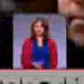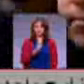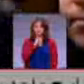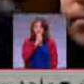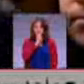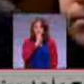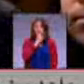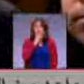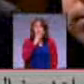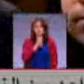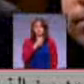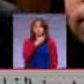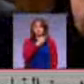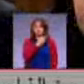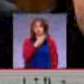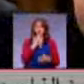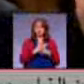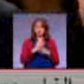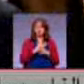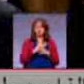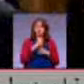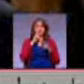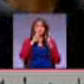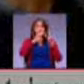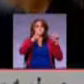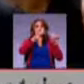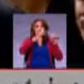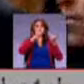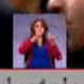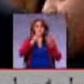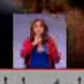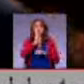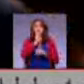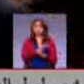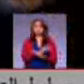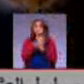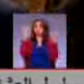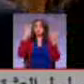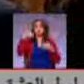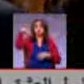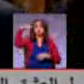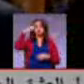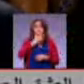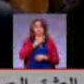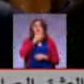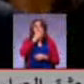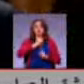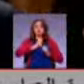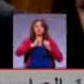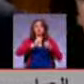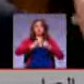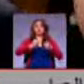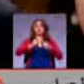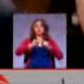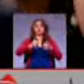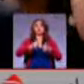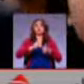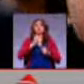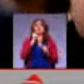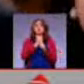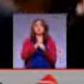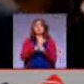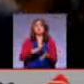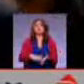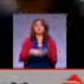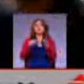برنامج واحد من الناس جه حط ايده على المشاكل الحيوية للمواطنين، وفعلا تم حل هذه المشاكل. الطريق كان